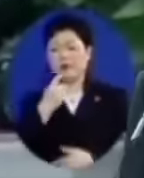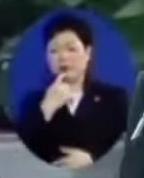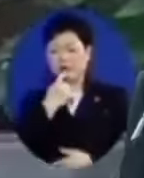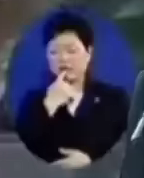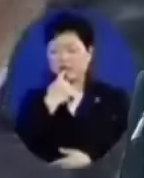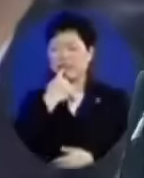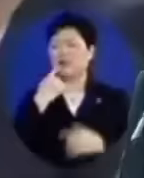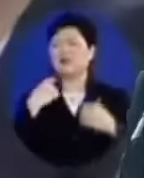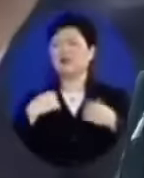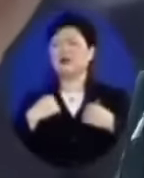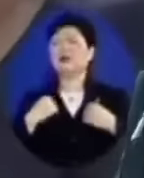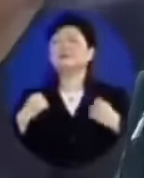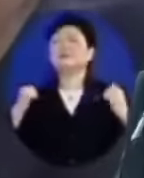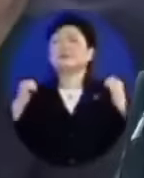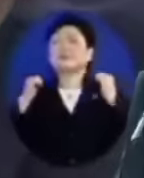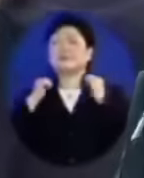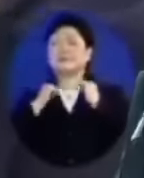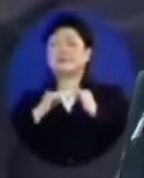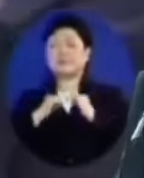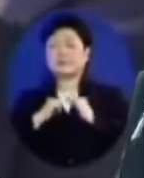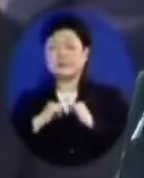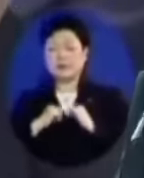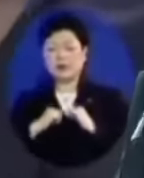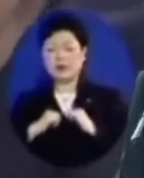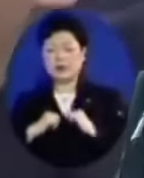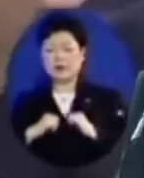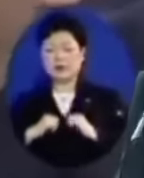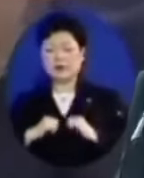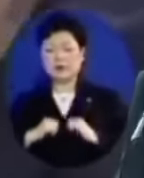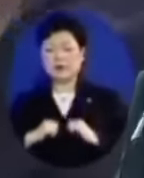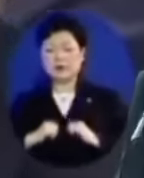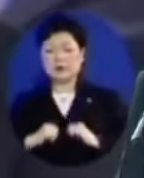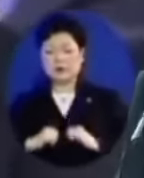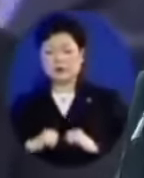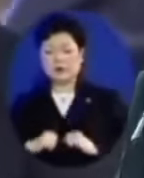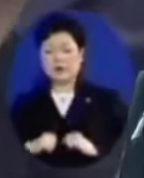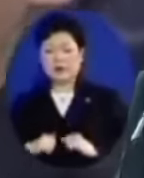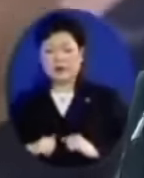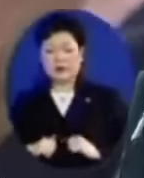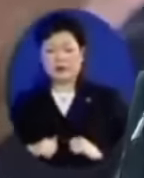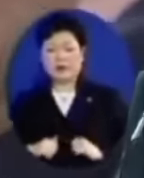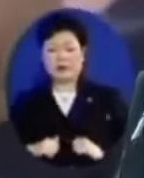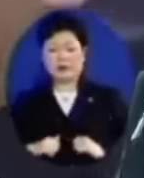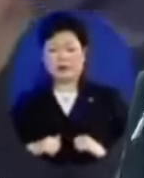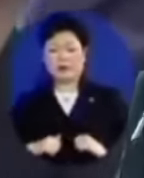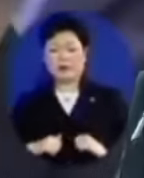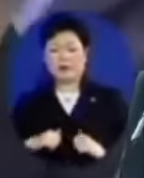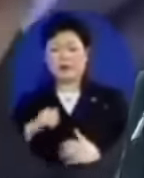흰옷을 입고